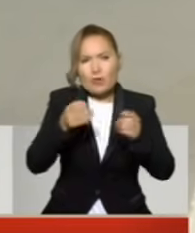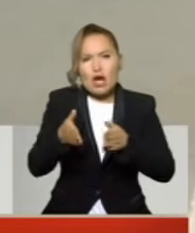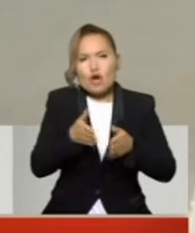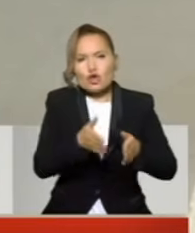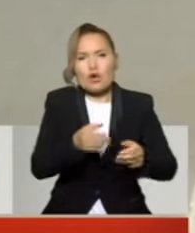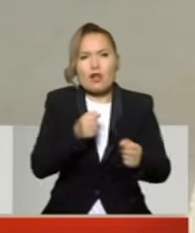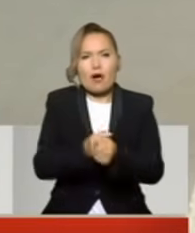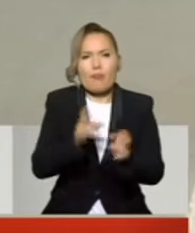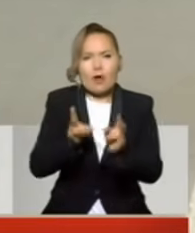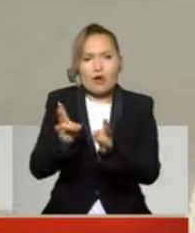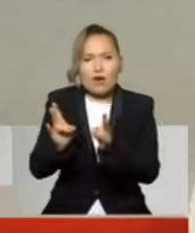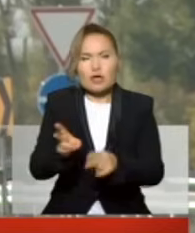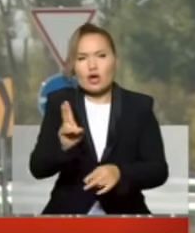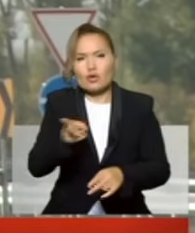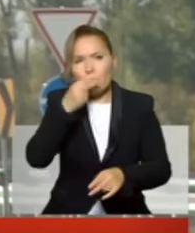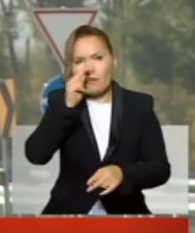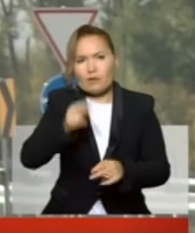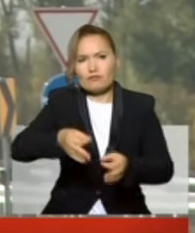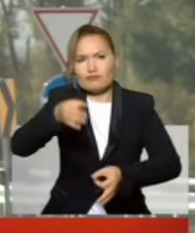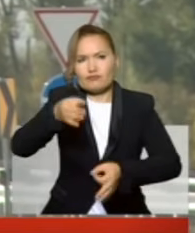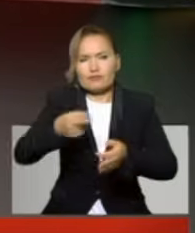қатысты қылмыстық іс қозғады.